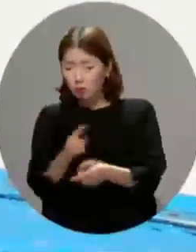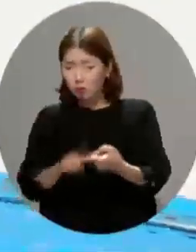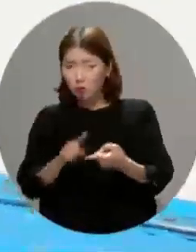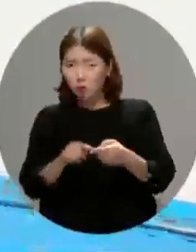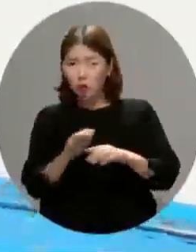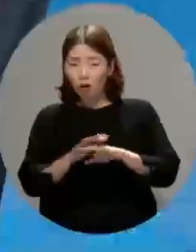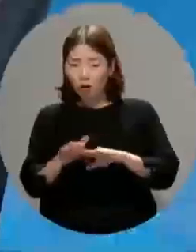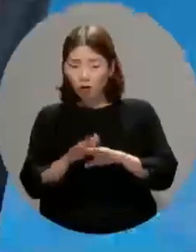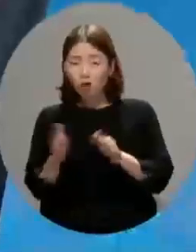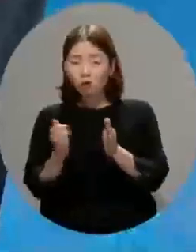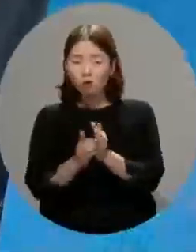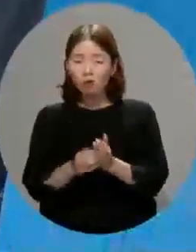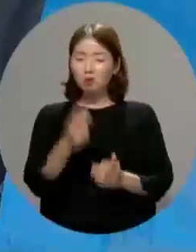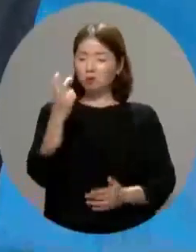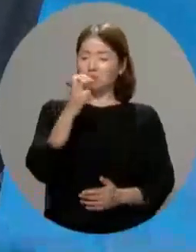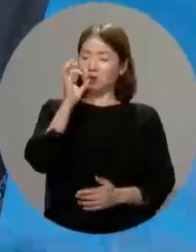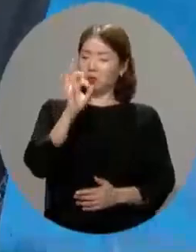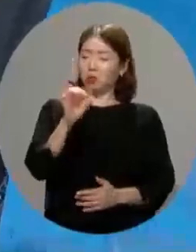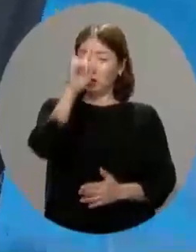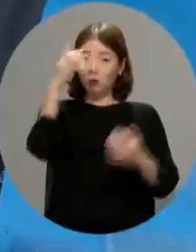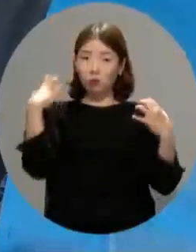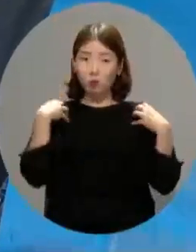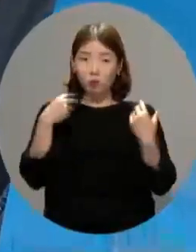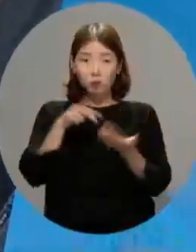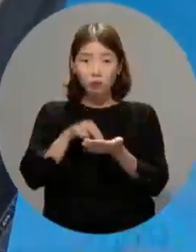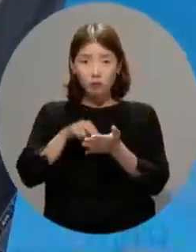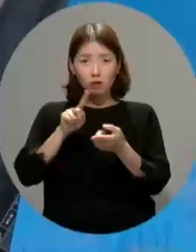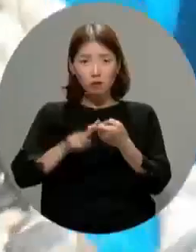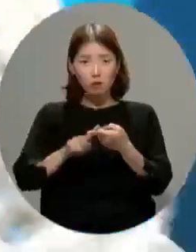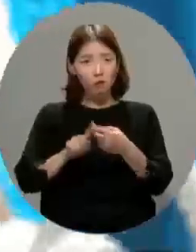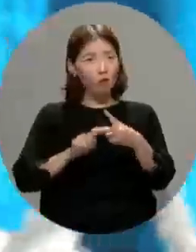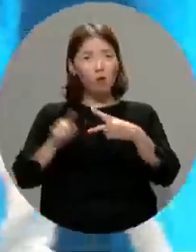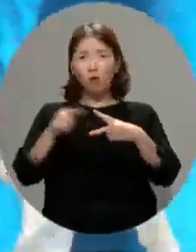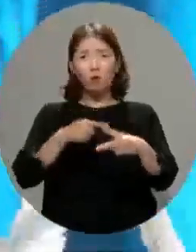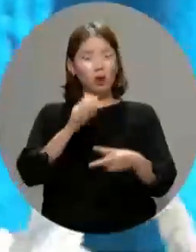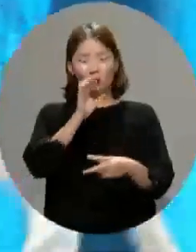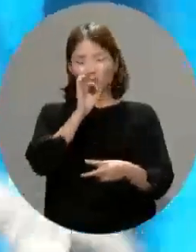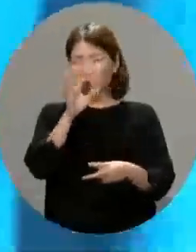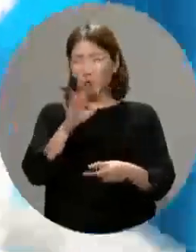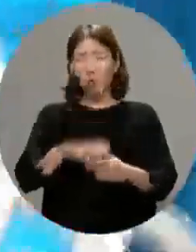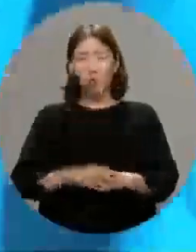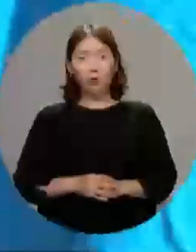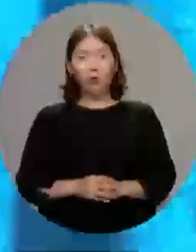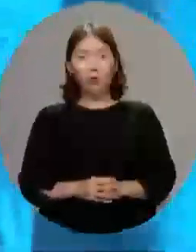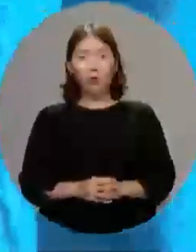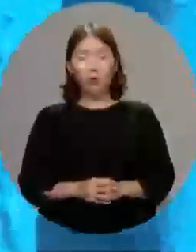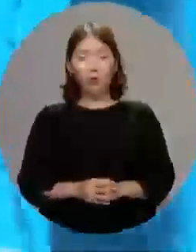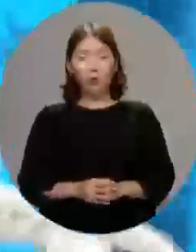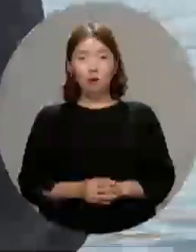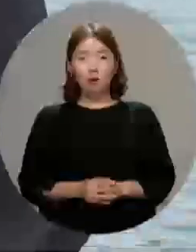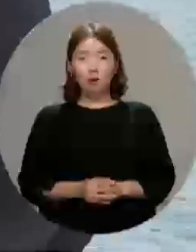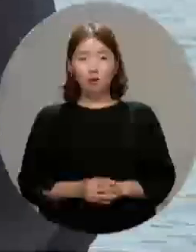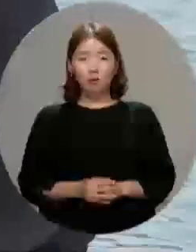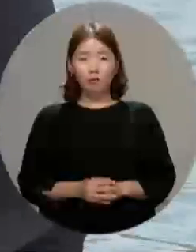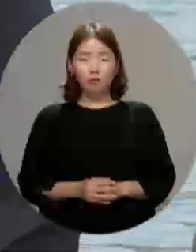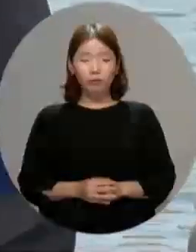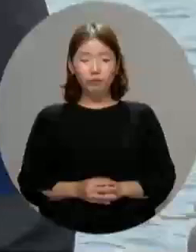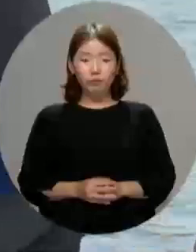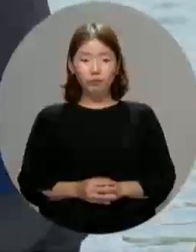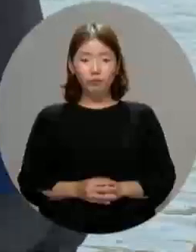처리 과정을 거치니 지켜보자는 정부의 입장을 도무지 이해할 수 없다는 반응도 나옵니다.